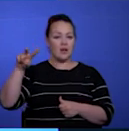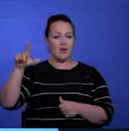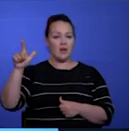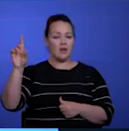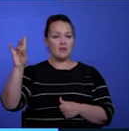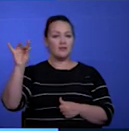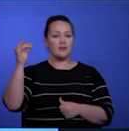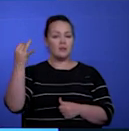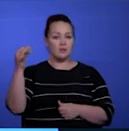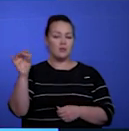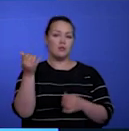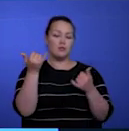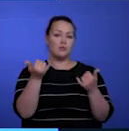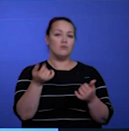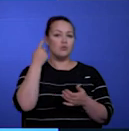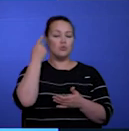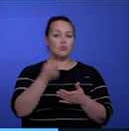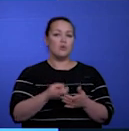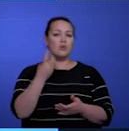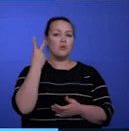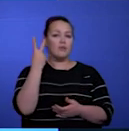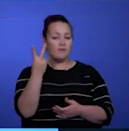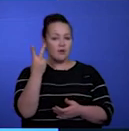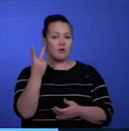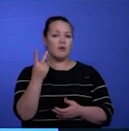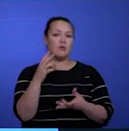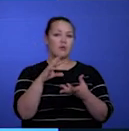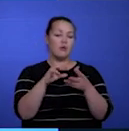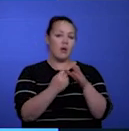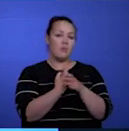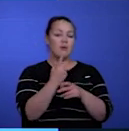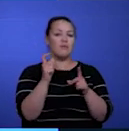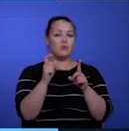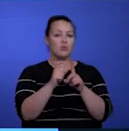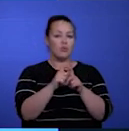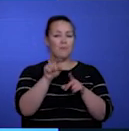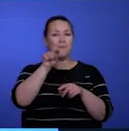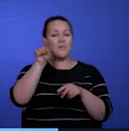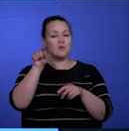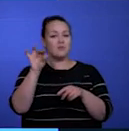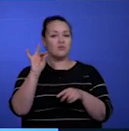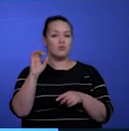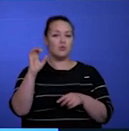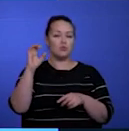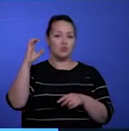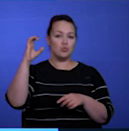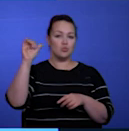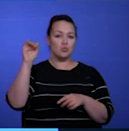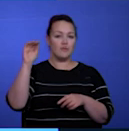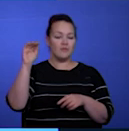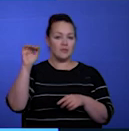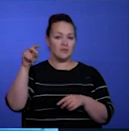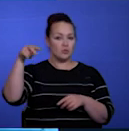с вами узнали два способа образования слов приставочный и суффиксальный